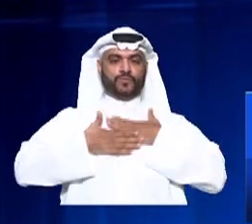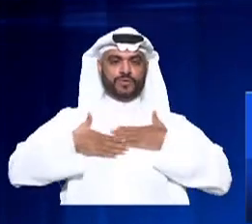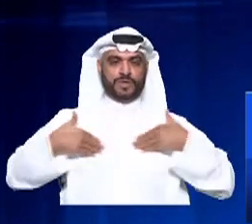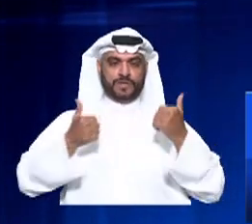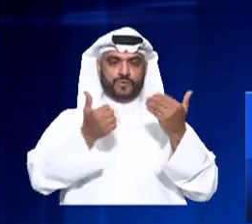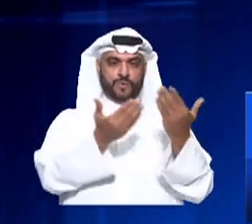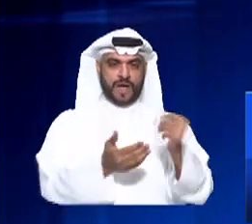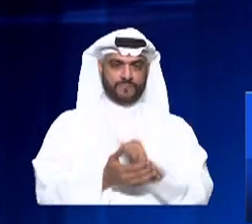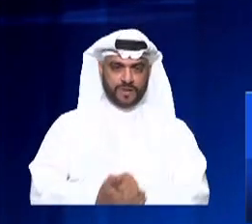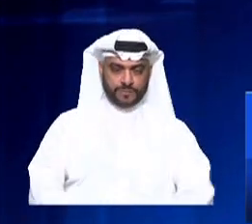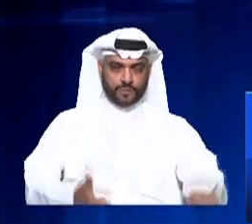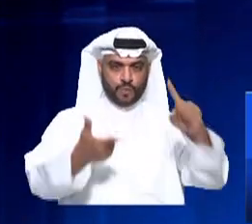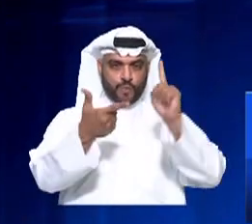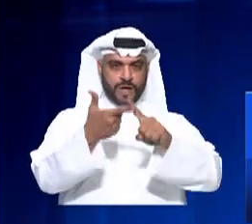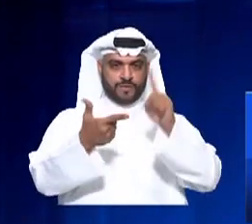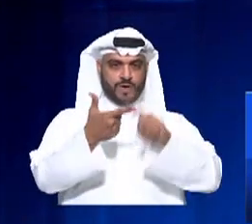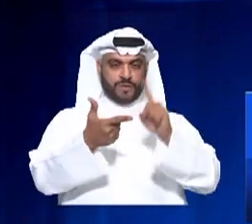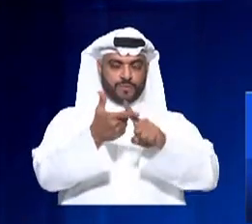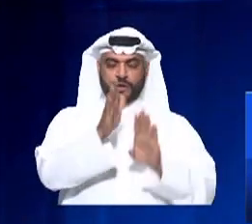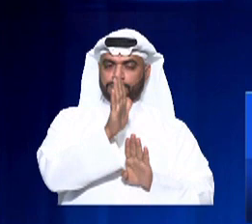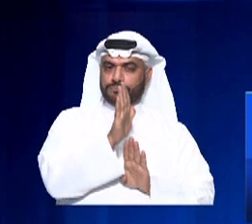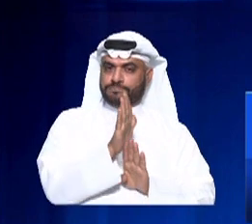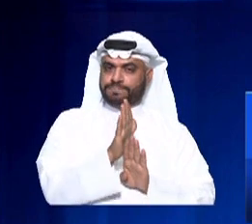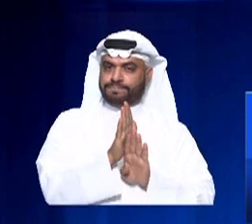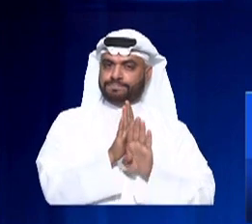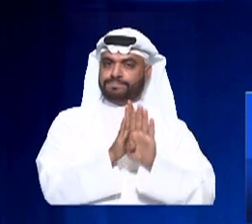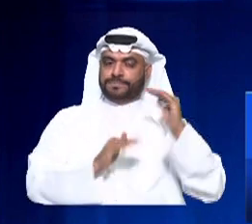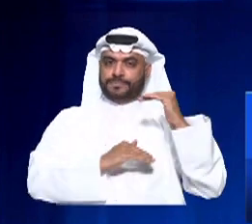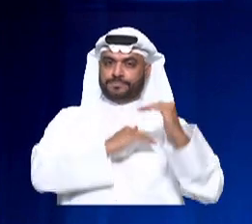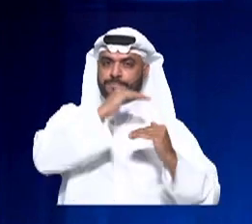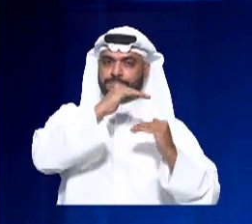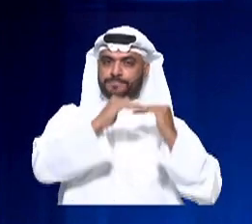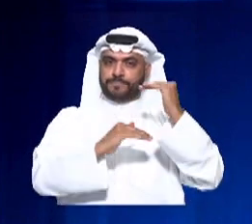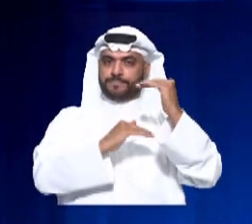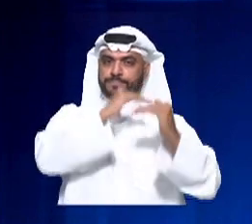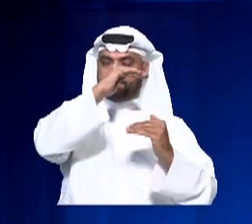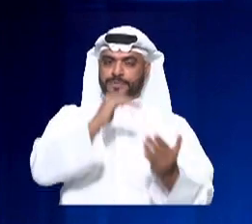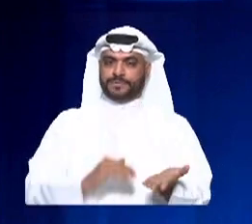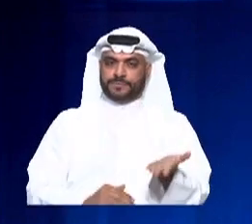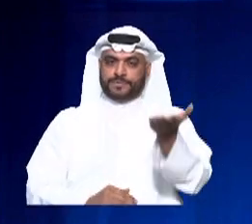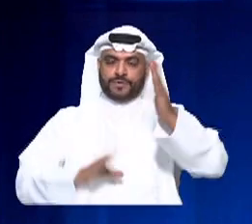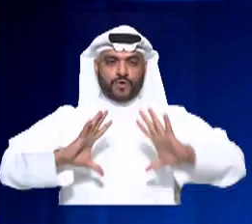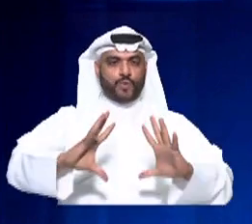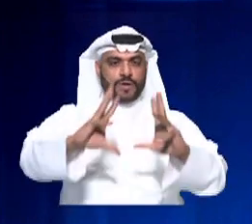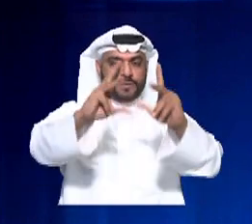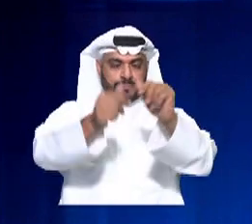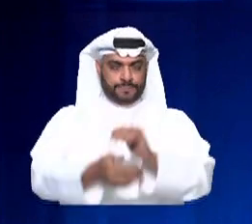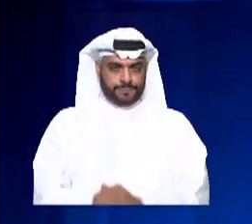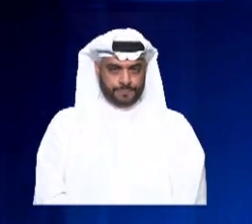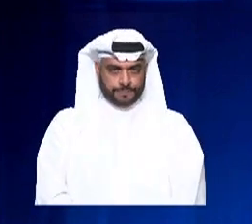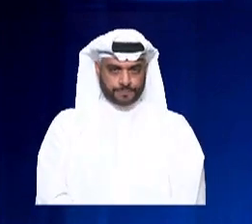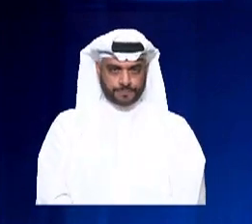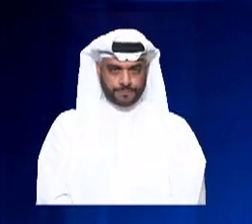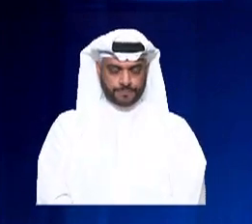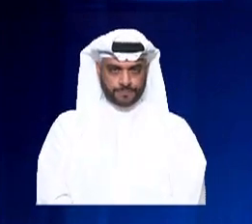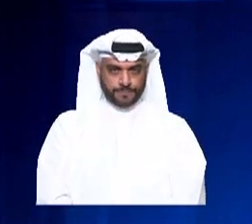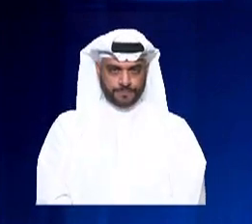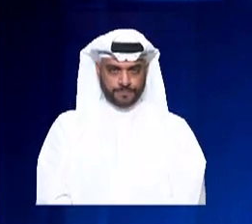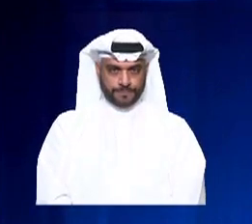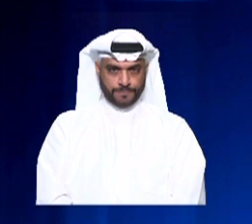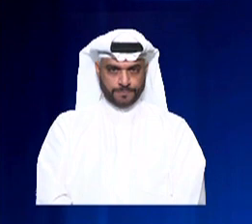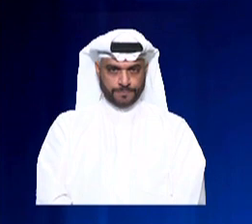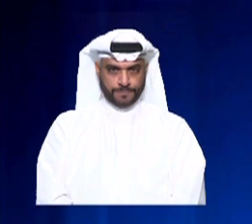موفور الصحة والعافية ولجمهورية أوغندا وشعبها الصديق كل التقدم والازدهار.